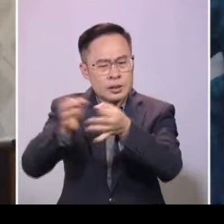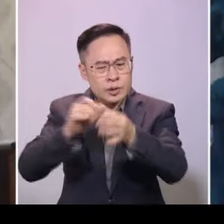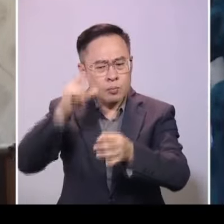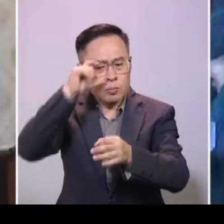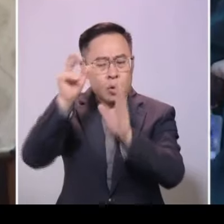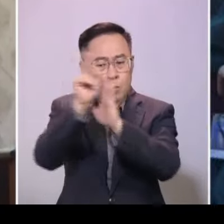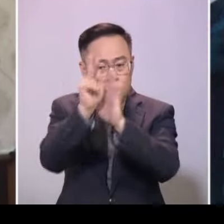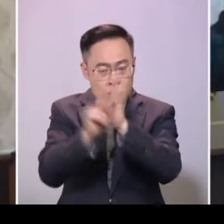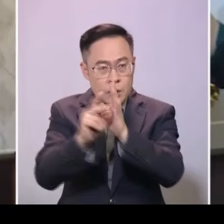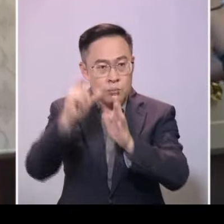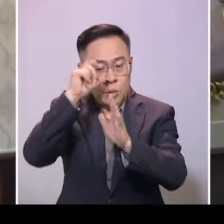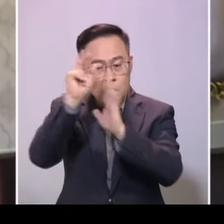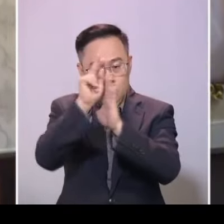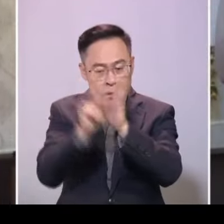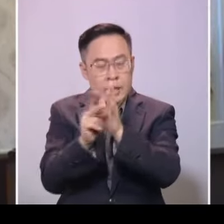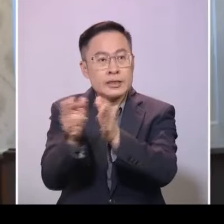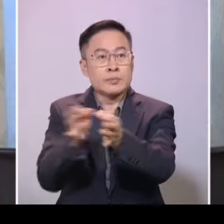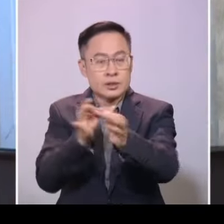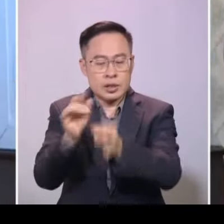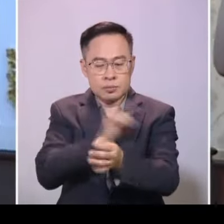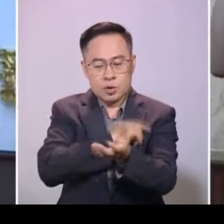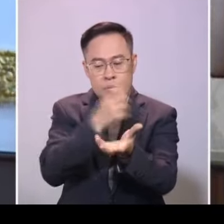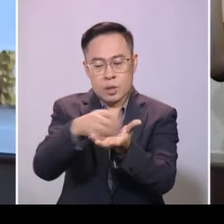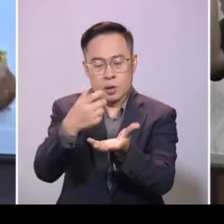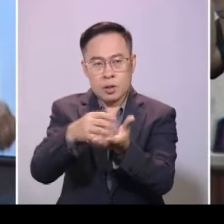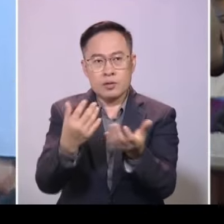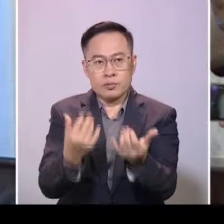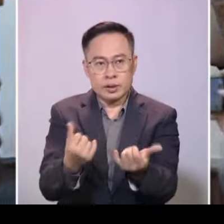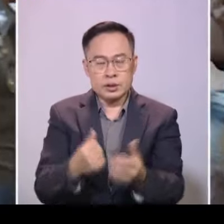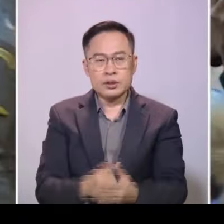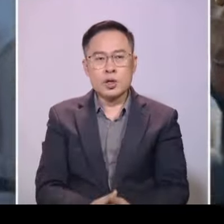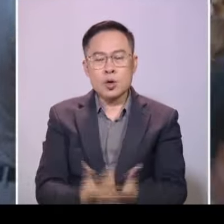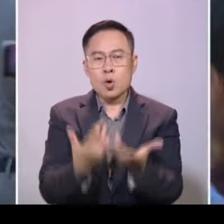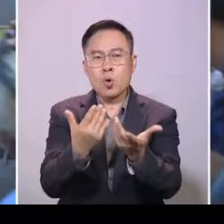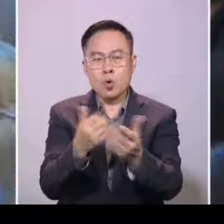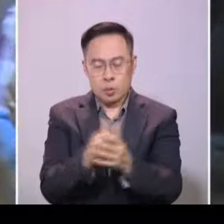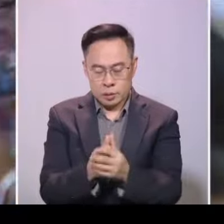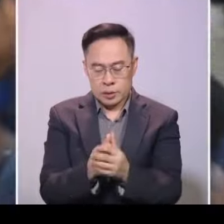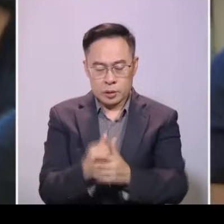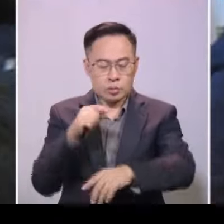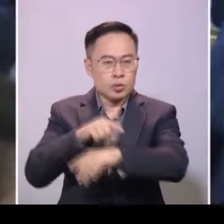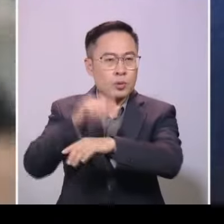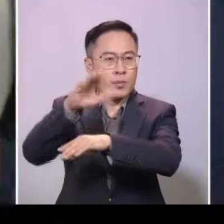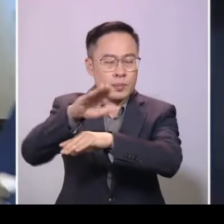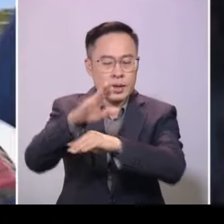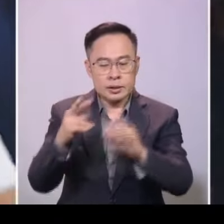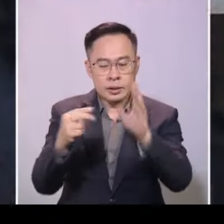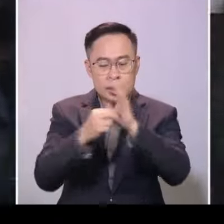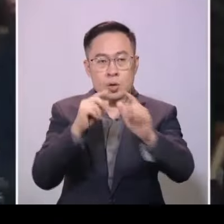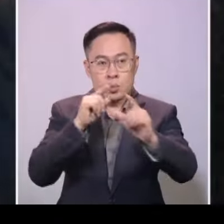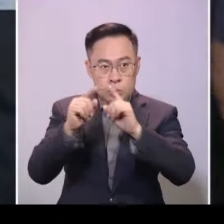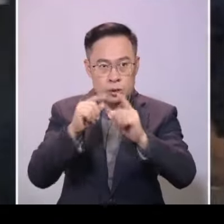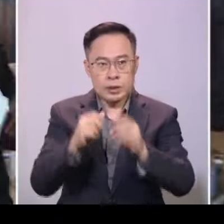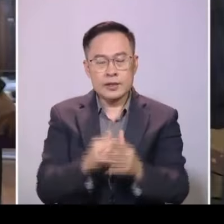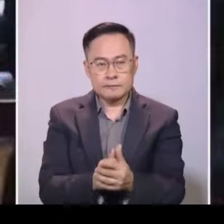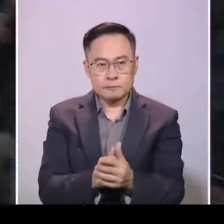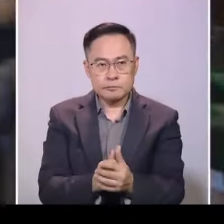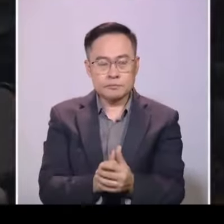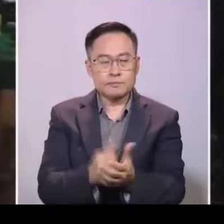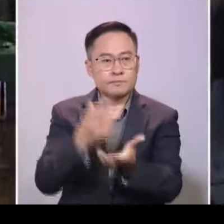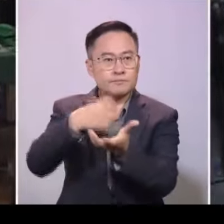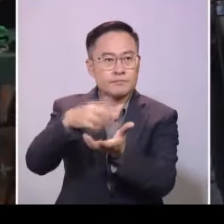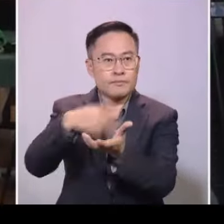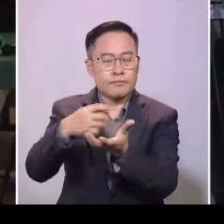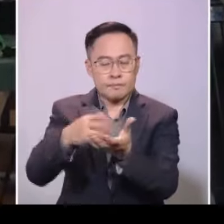อไปนะครับแล้วเดี๋ยววันนี้เนี่ยทางคุณชัดชัยก็จะเดินทางมาหาท่านนายกที่สภาด้วยนายกบอกว่าการแถลงก็คงจะเกิด